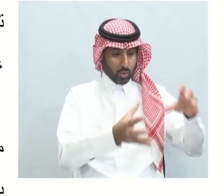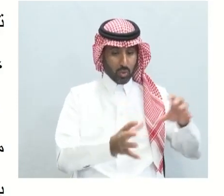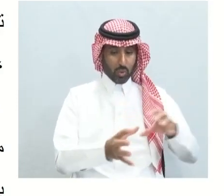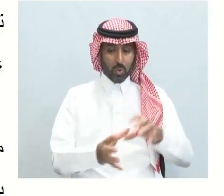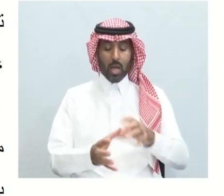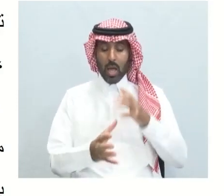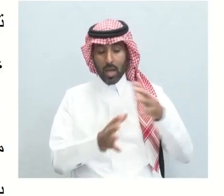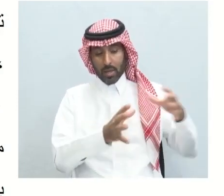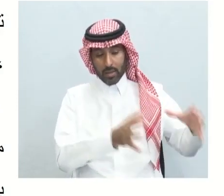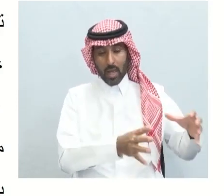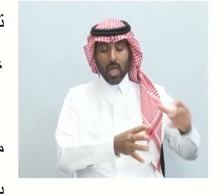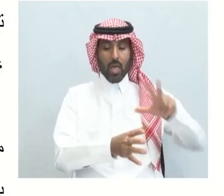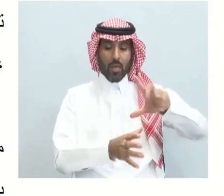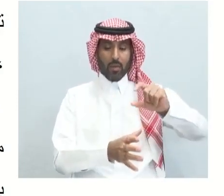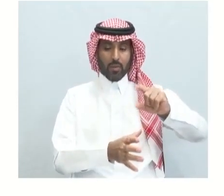بالدرع